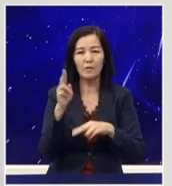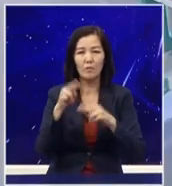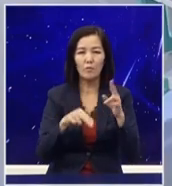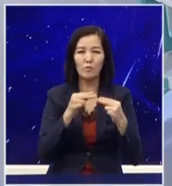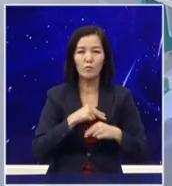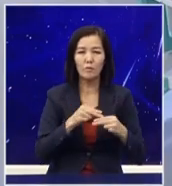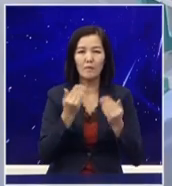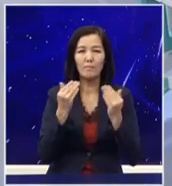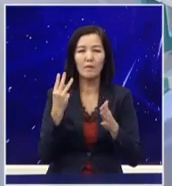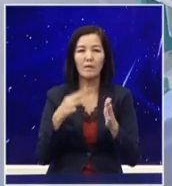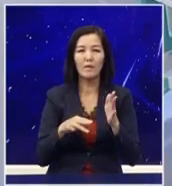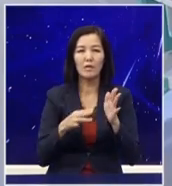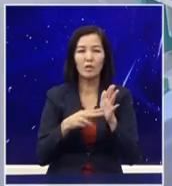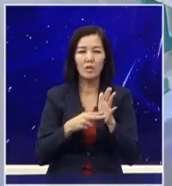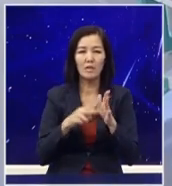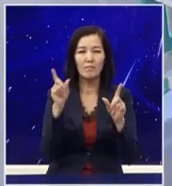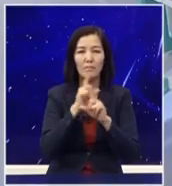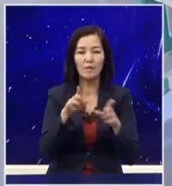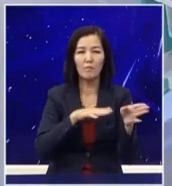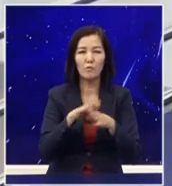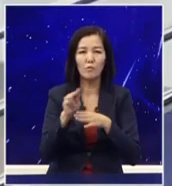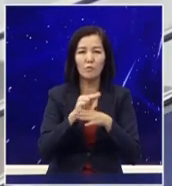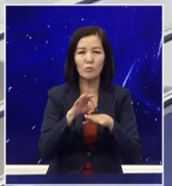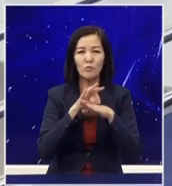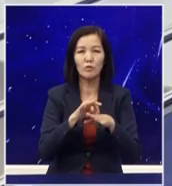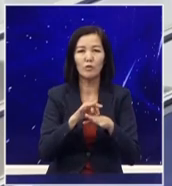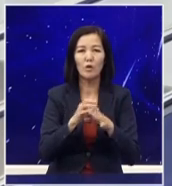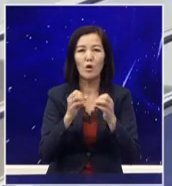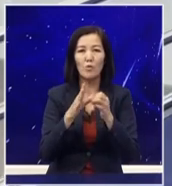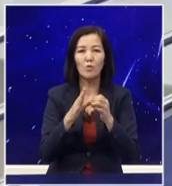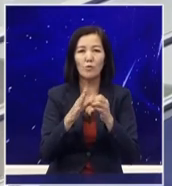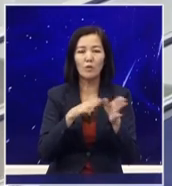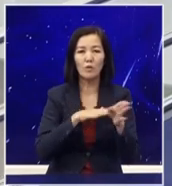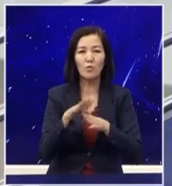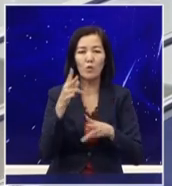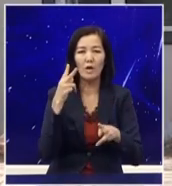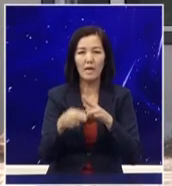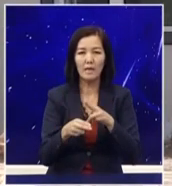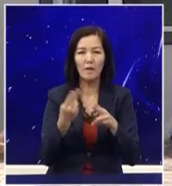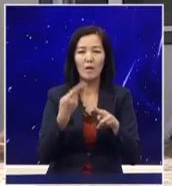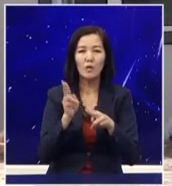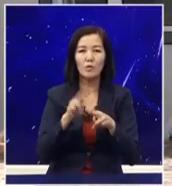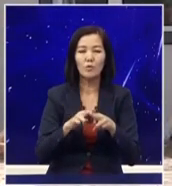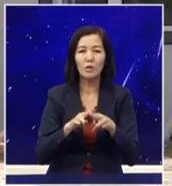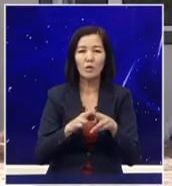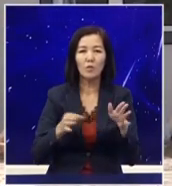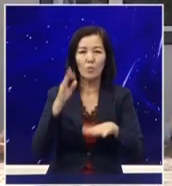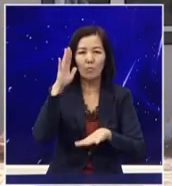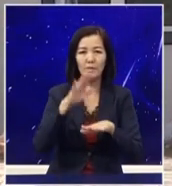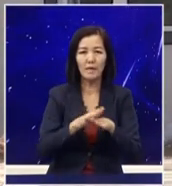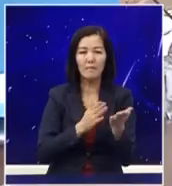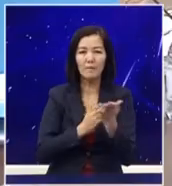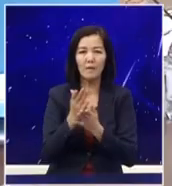жұмыстары. Биыл 47 мектепке күрделі жөндеу жұмыстары жүргізілсе, оның тек 14-ті ғана толық аяқталыпты.